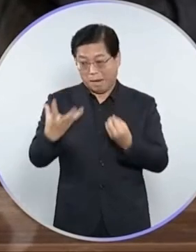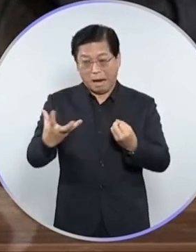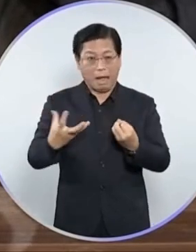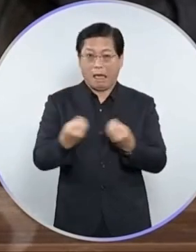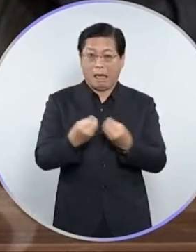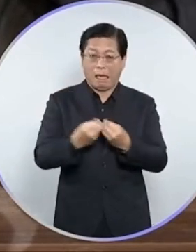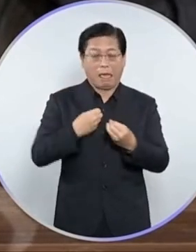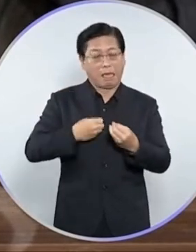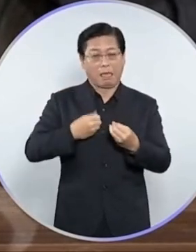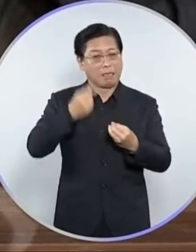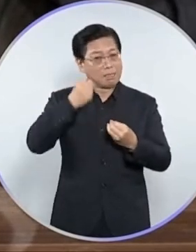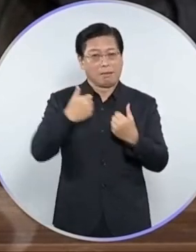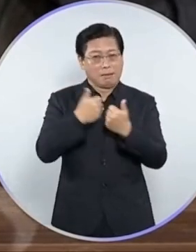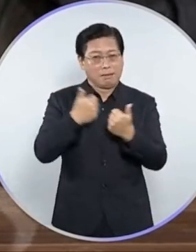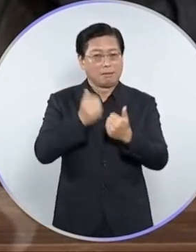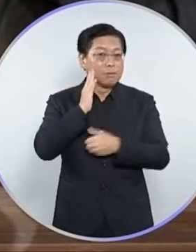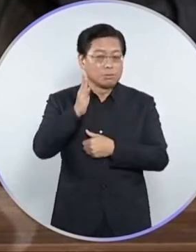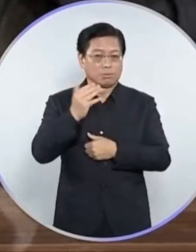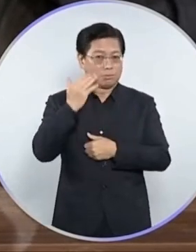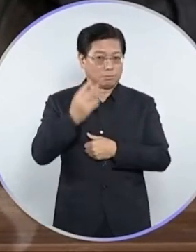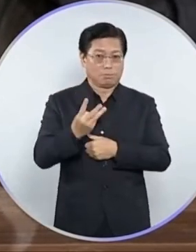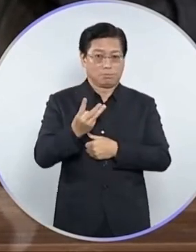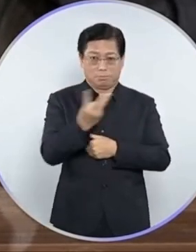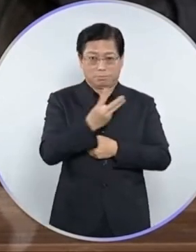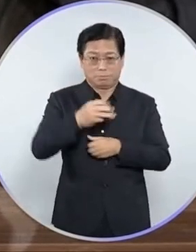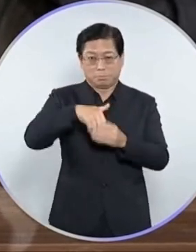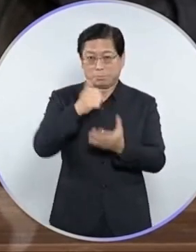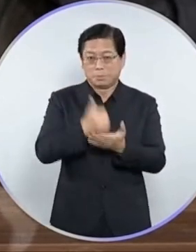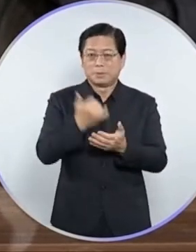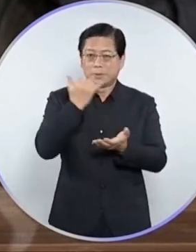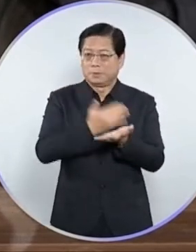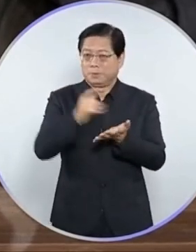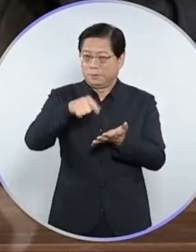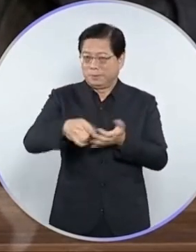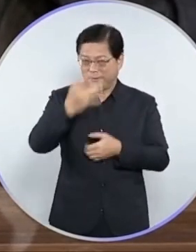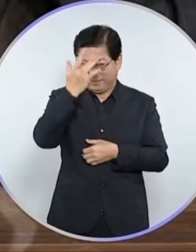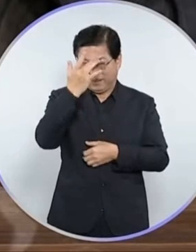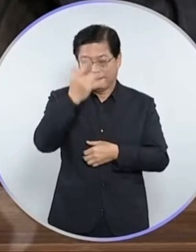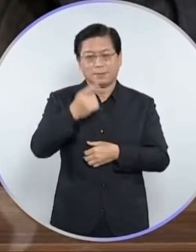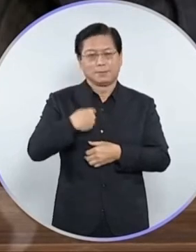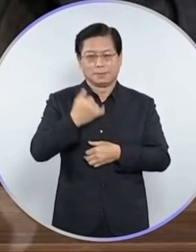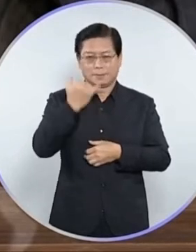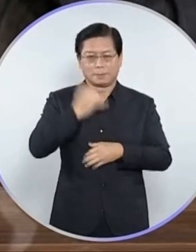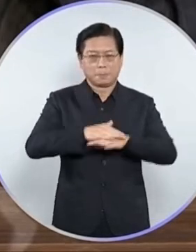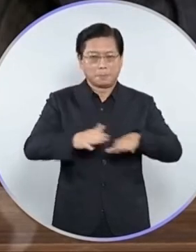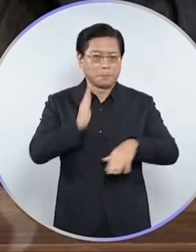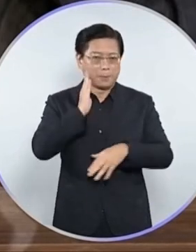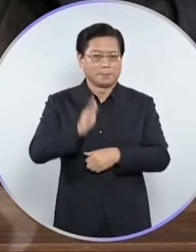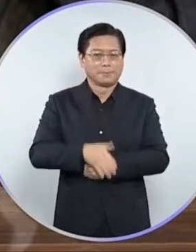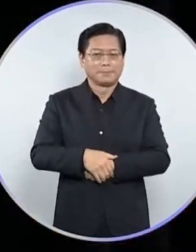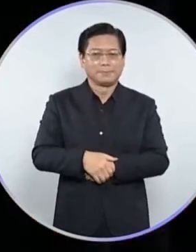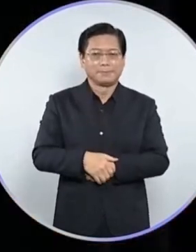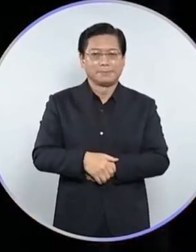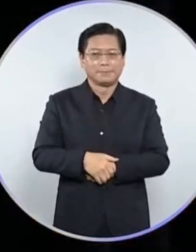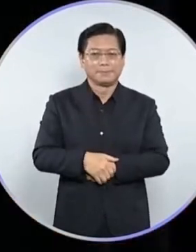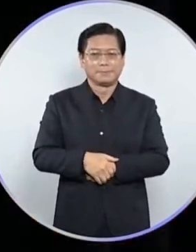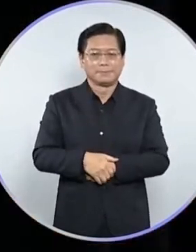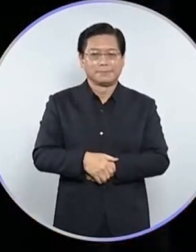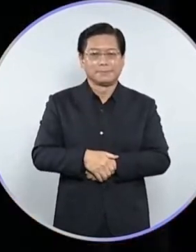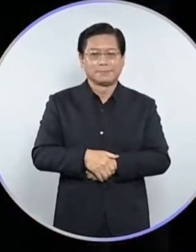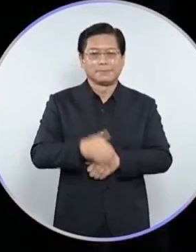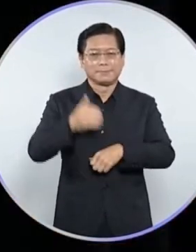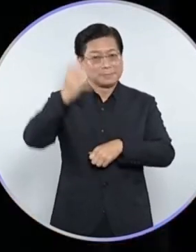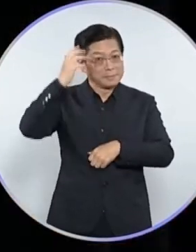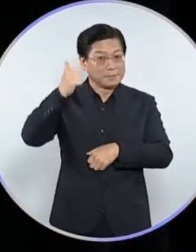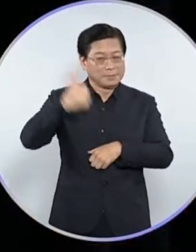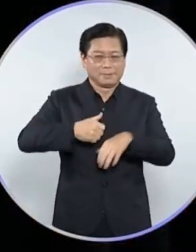么三位候选人如果当选的话，要怎么样解决这样子的问题，获得稳定执政？ 请柯